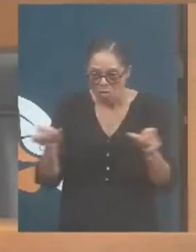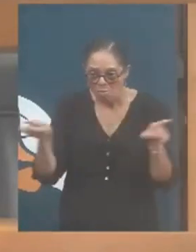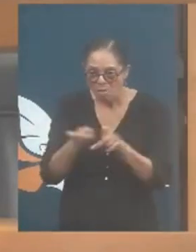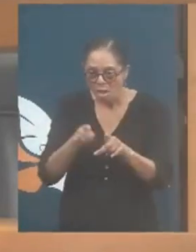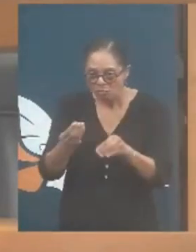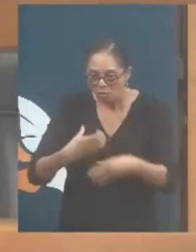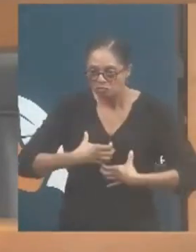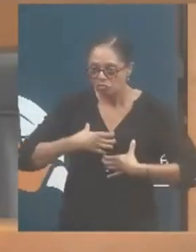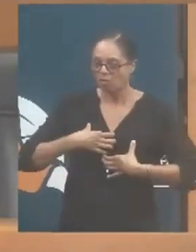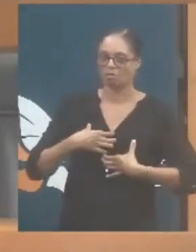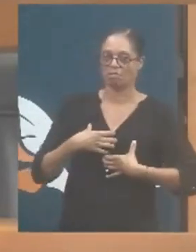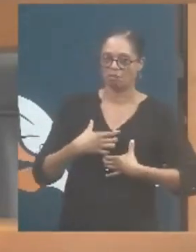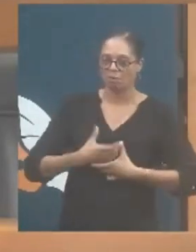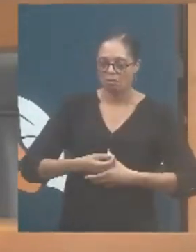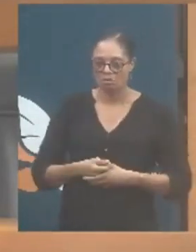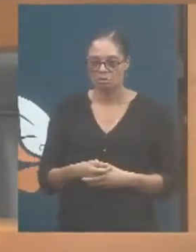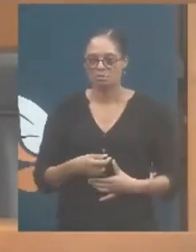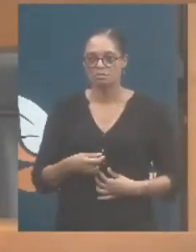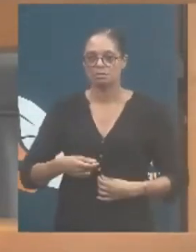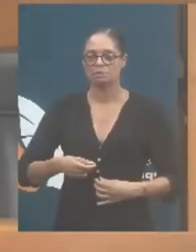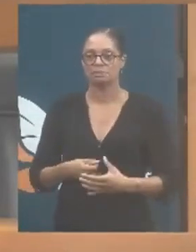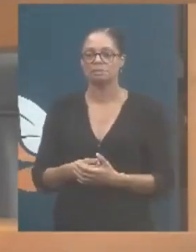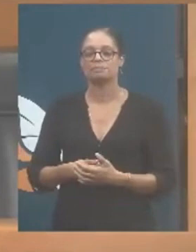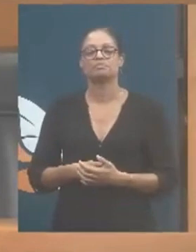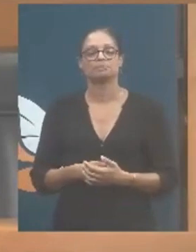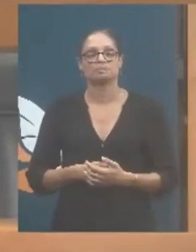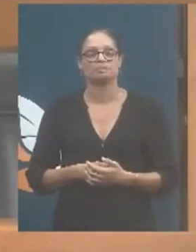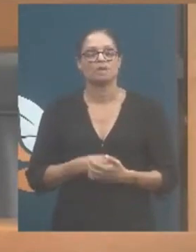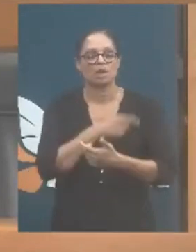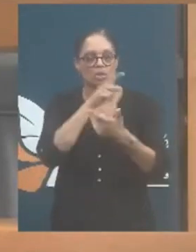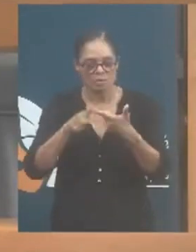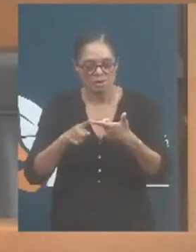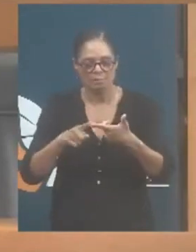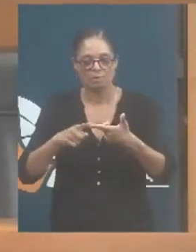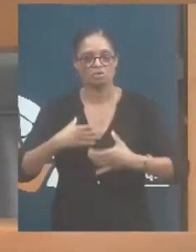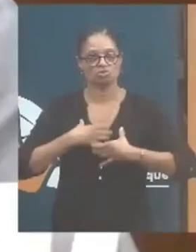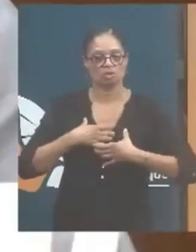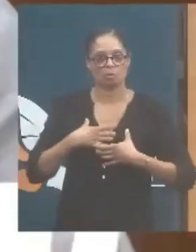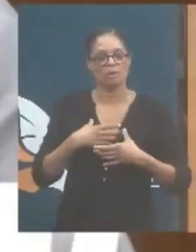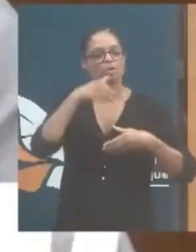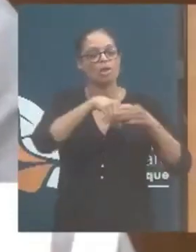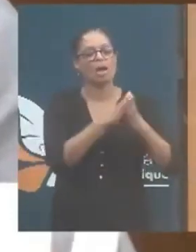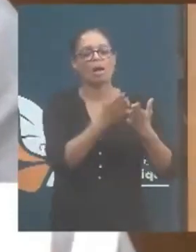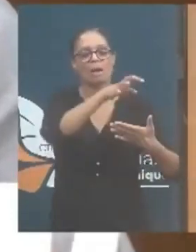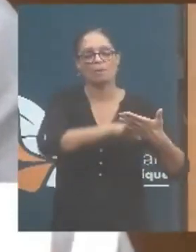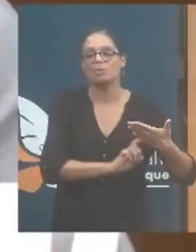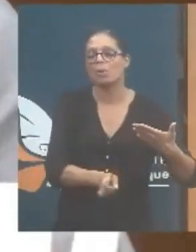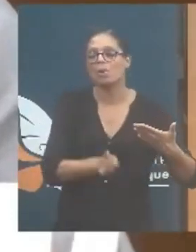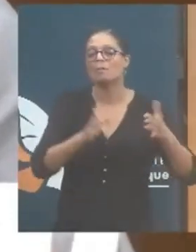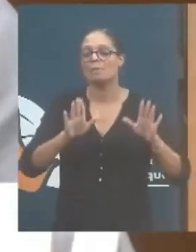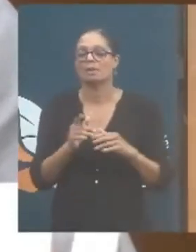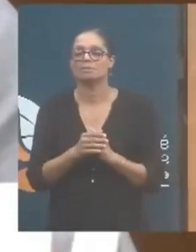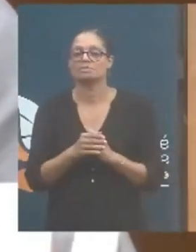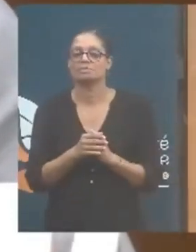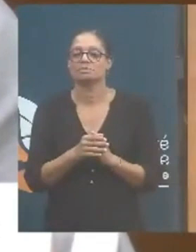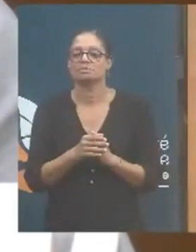premièrement. Ce qui m'a choqué. La deuxième chose qui m'a choqué n'est pas dans le rapport, mais c'est lorsque nous